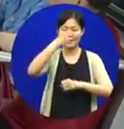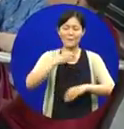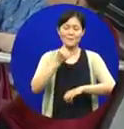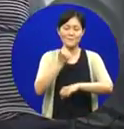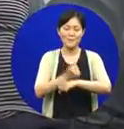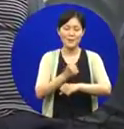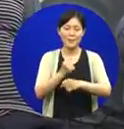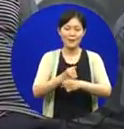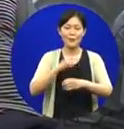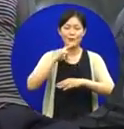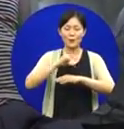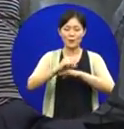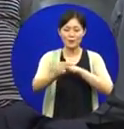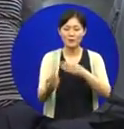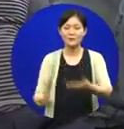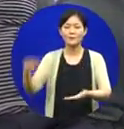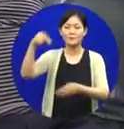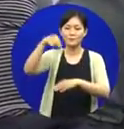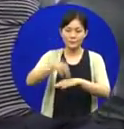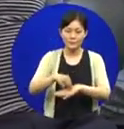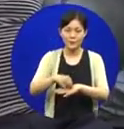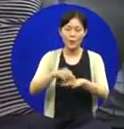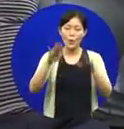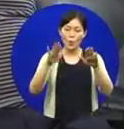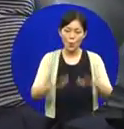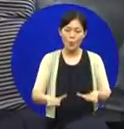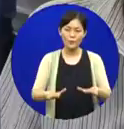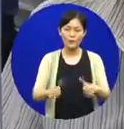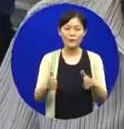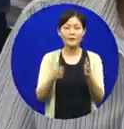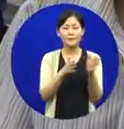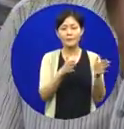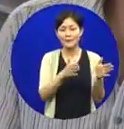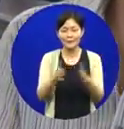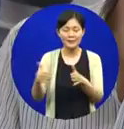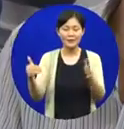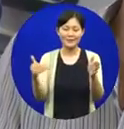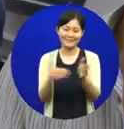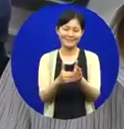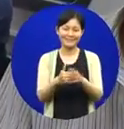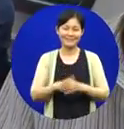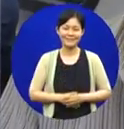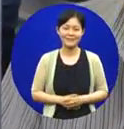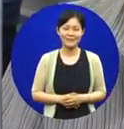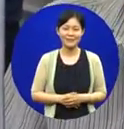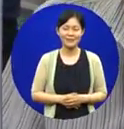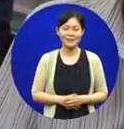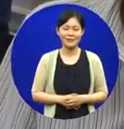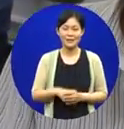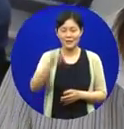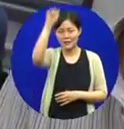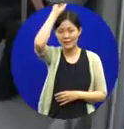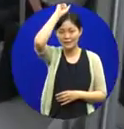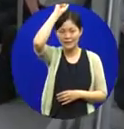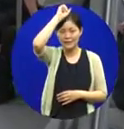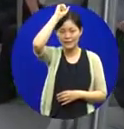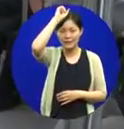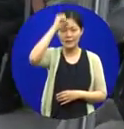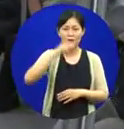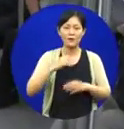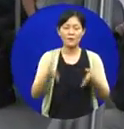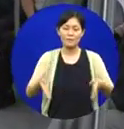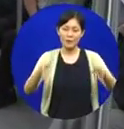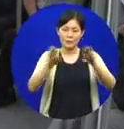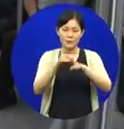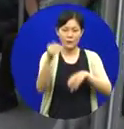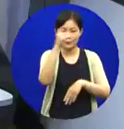편안하게 만들어주는 용인 경전철 탑승으로 오늘 문화유적 답사를 마무리했습니다. 기흥의 주요